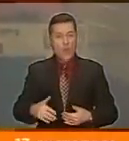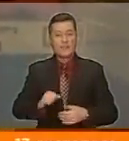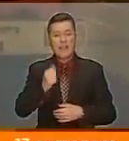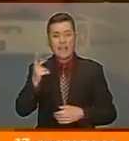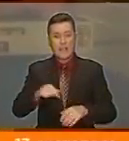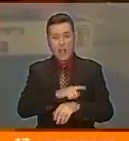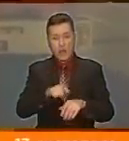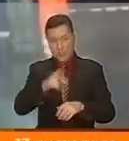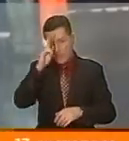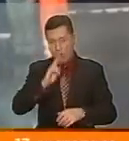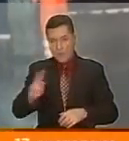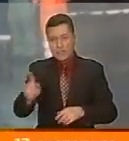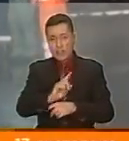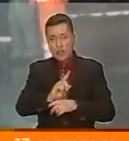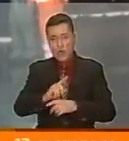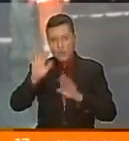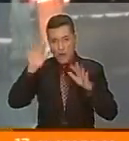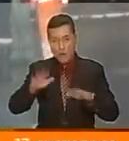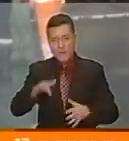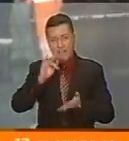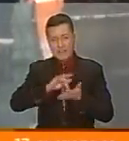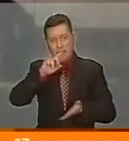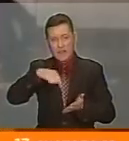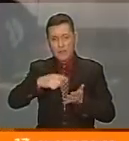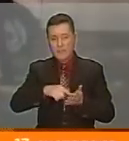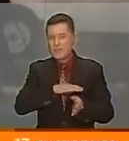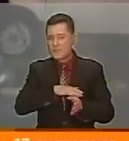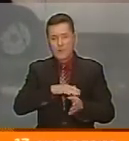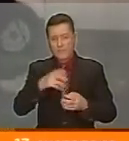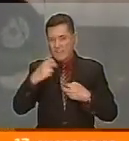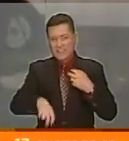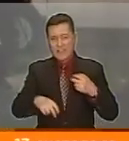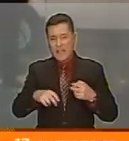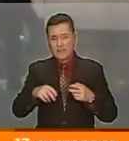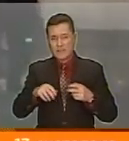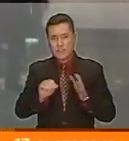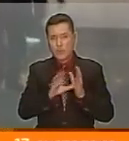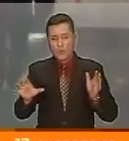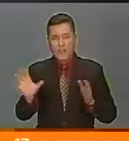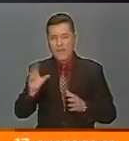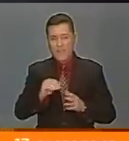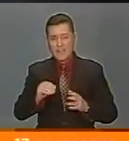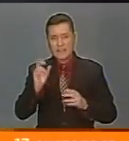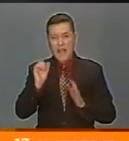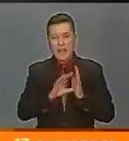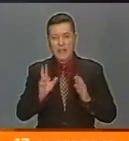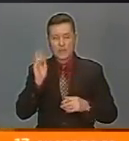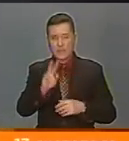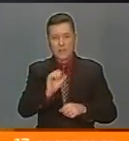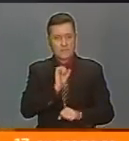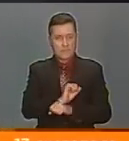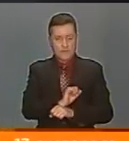годин випала двомісячна норма опадів. Центр міста повністю знеструмлено, тож увесь комунальний електротранспорт став